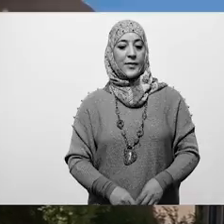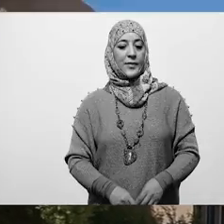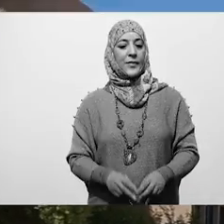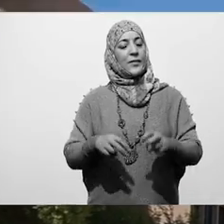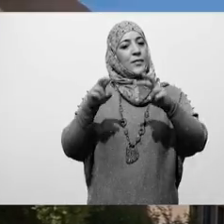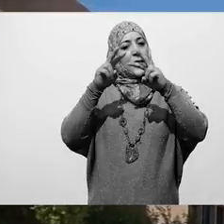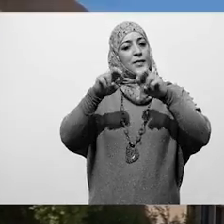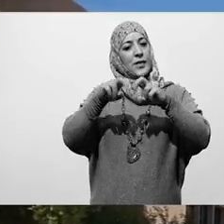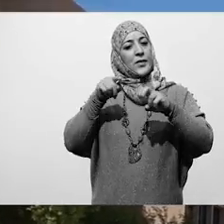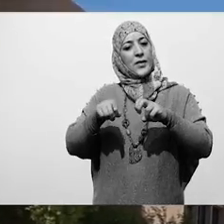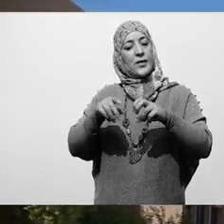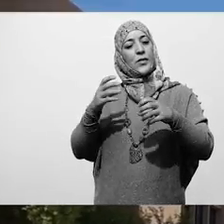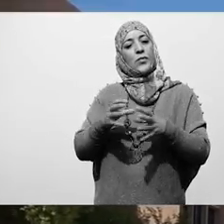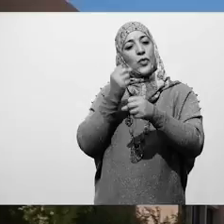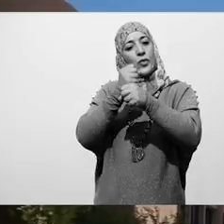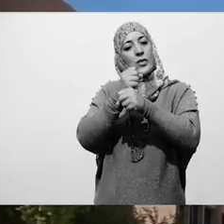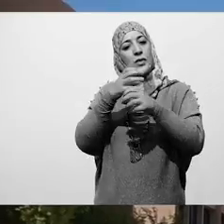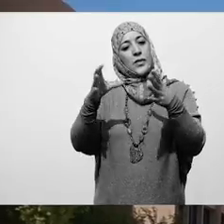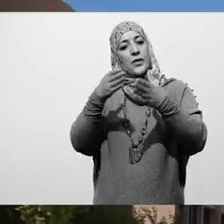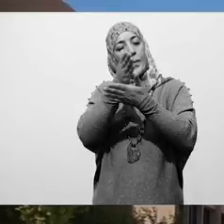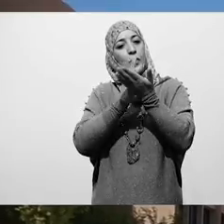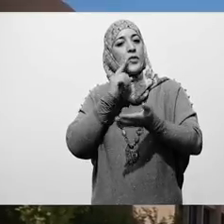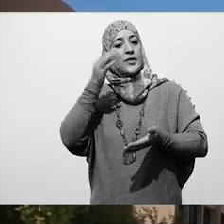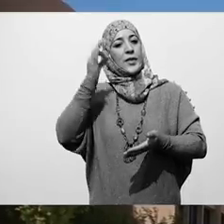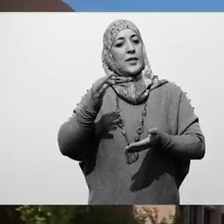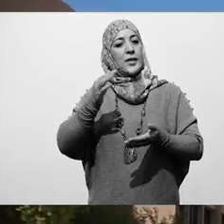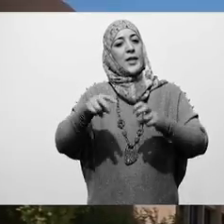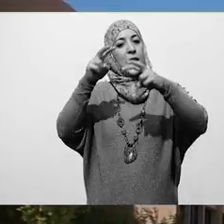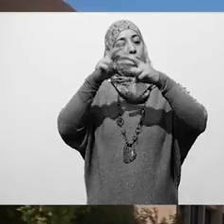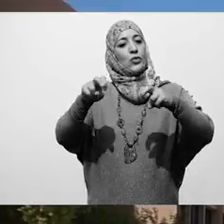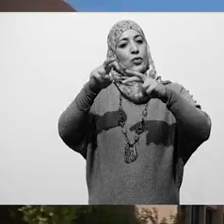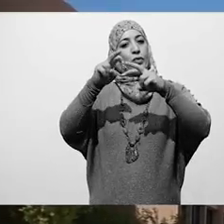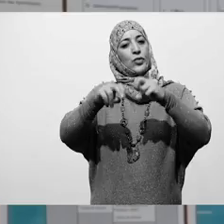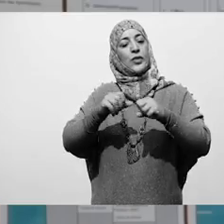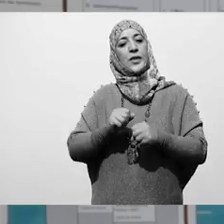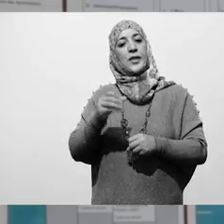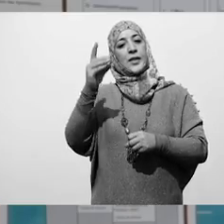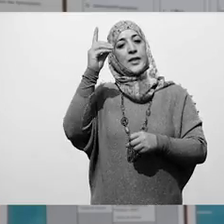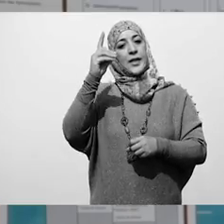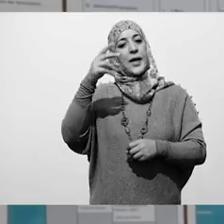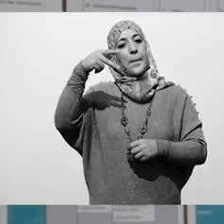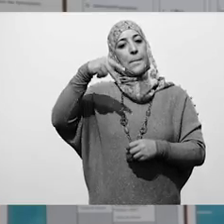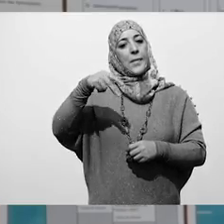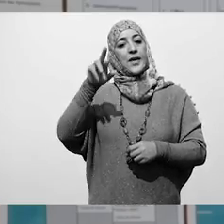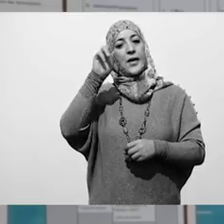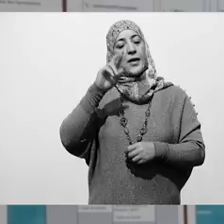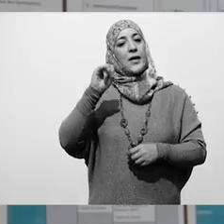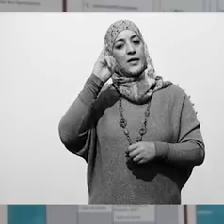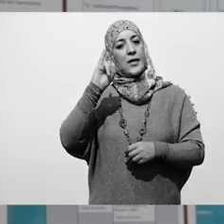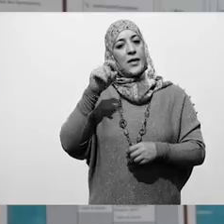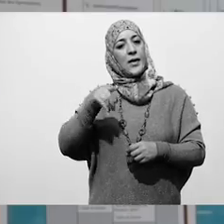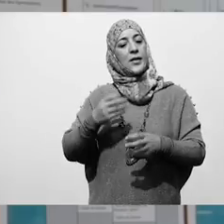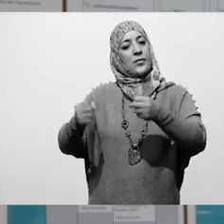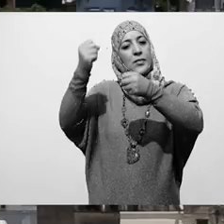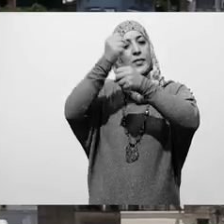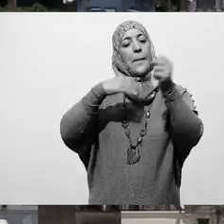L'enquête était l'une des plus grandes activités menées dans le projet DECIDE, qui est la recherche d'IRPI sur la qualité de vie des personnes